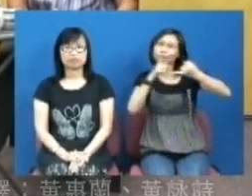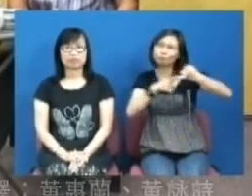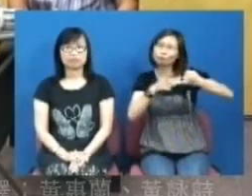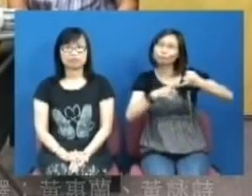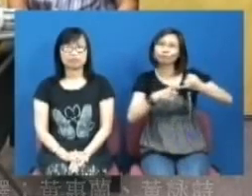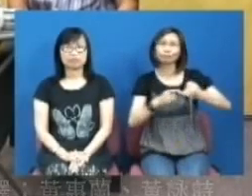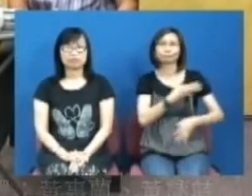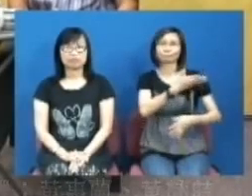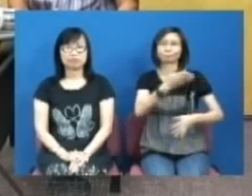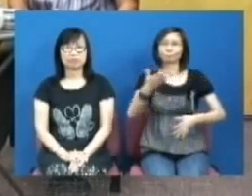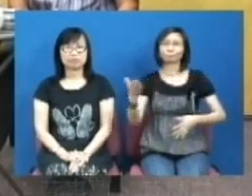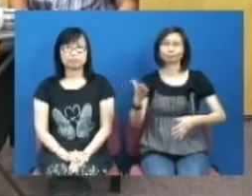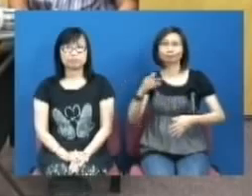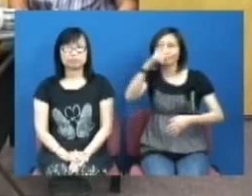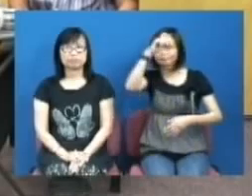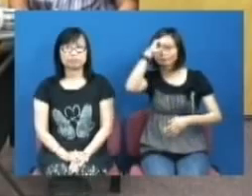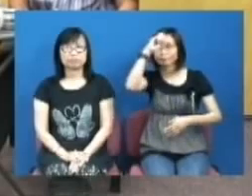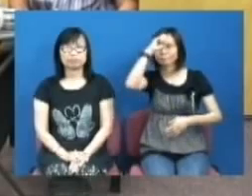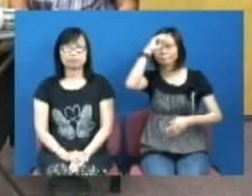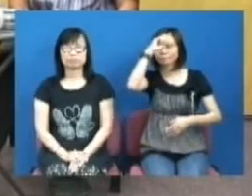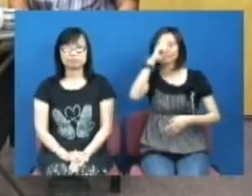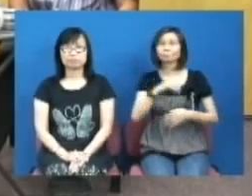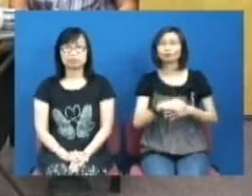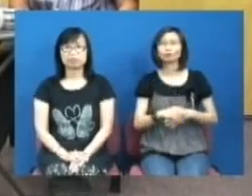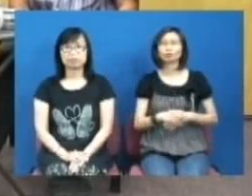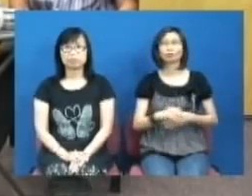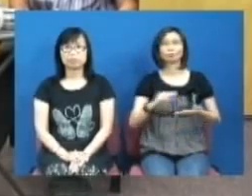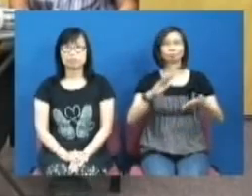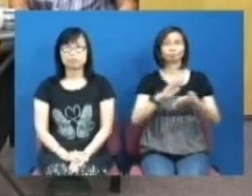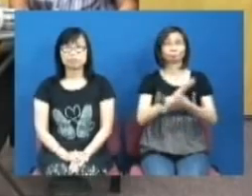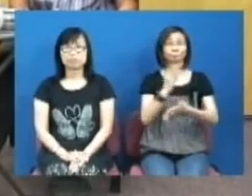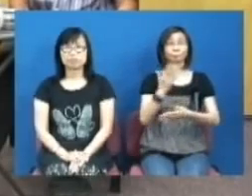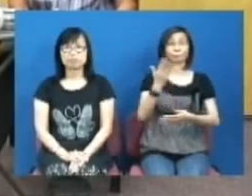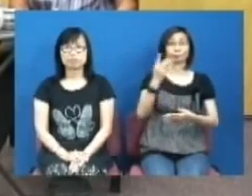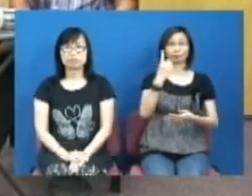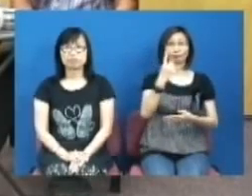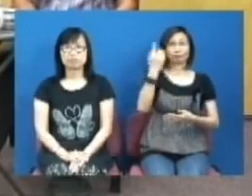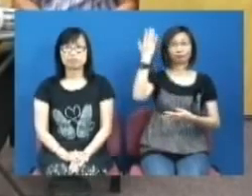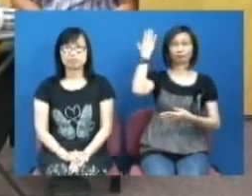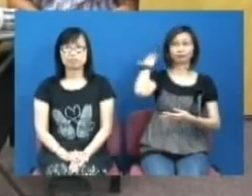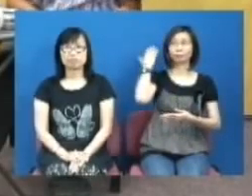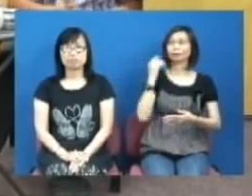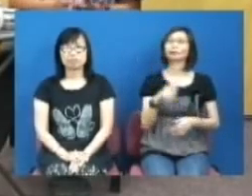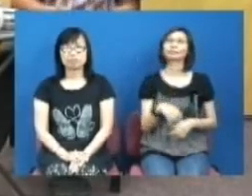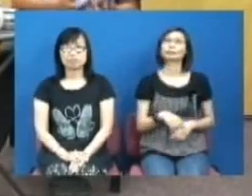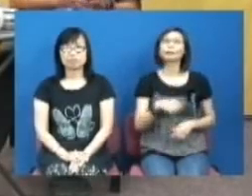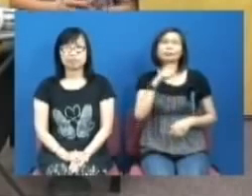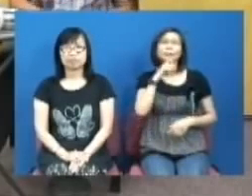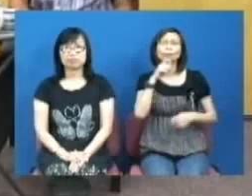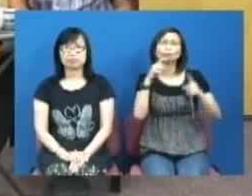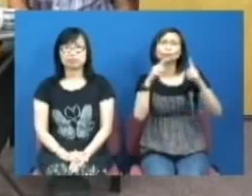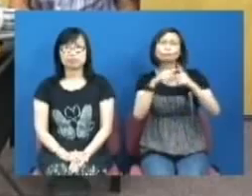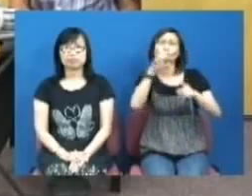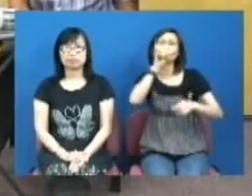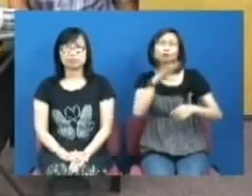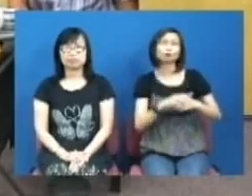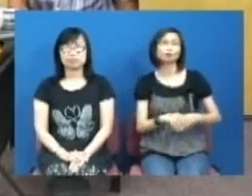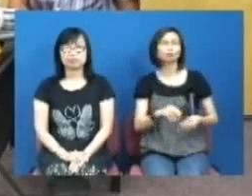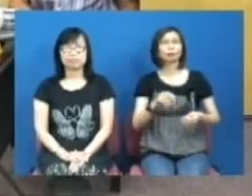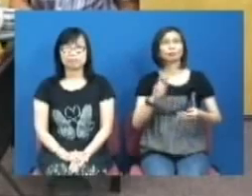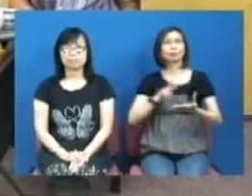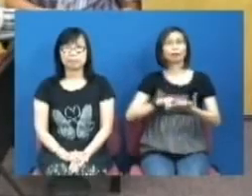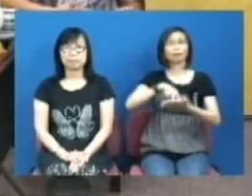家都有记性嘅话啦，其实都记得一年前嘅即系有人就叫做立法会补选啦，亦都有人